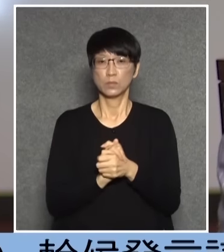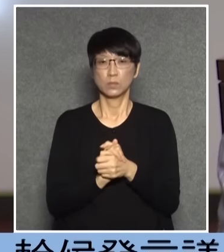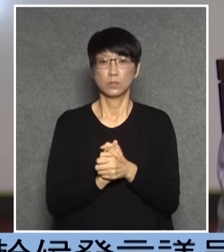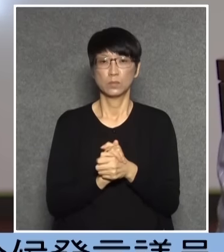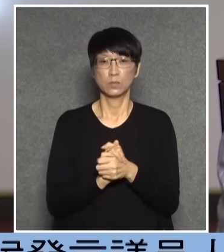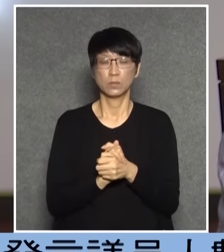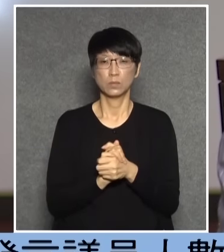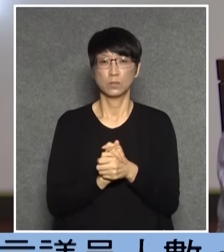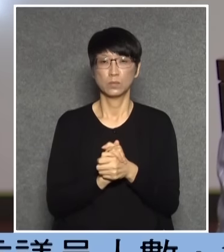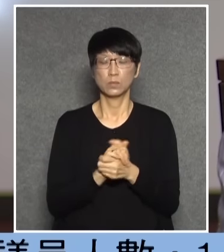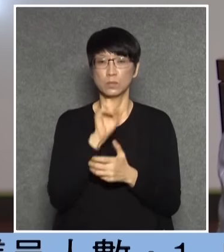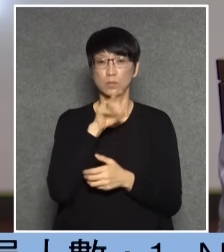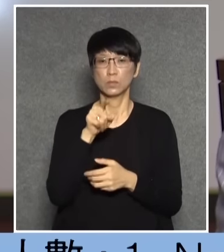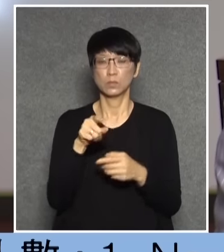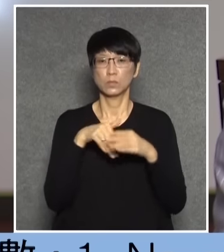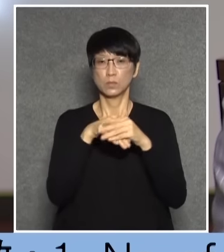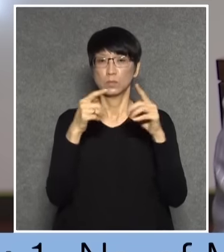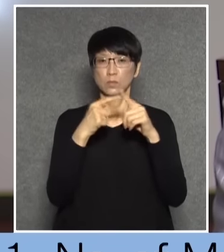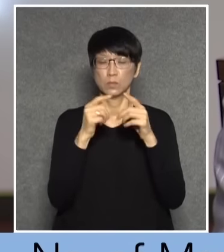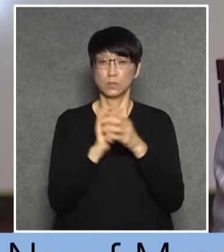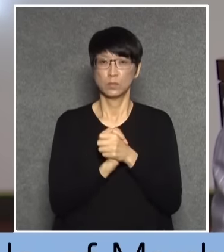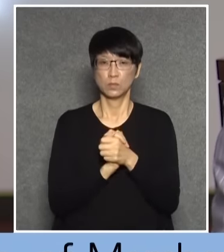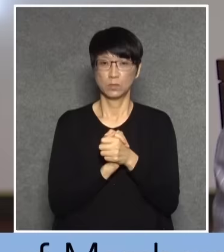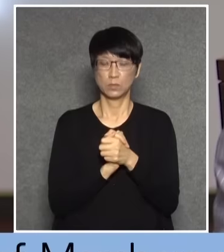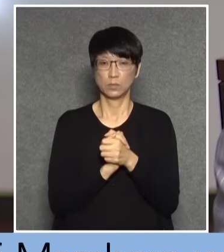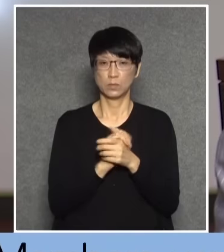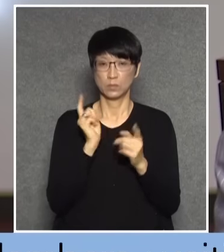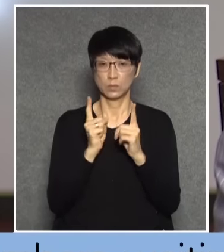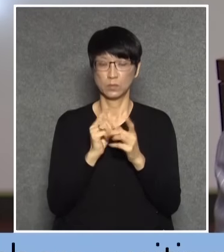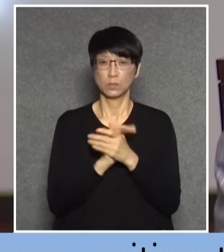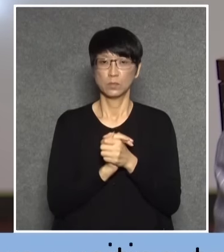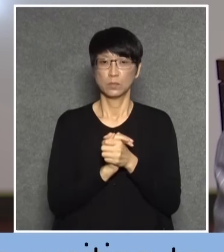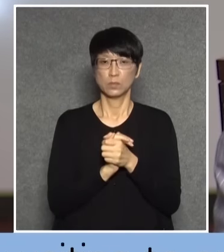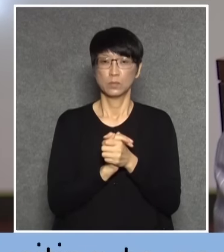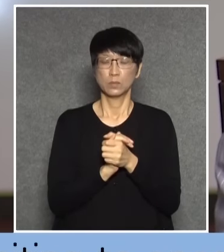並且會告知申請人正在或者曾經被截